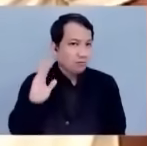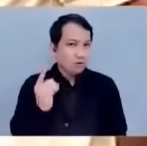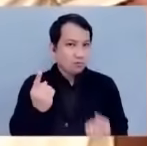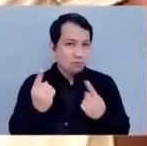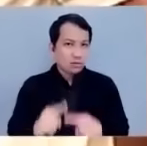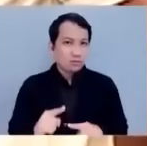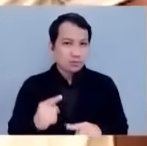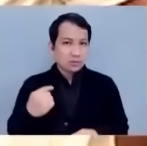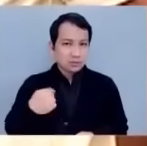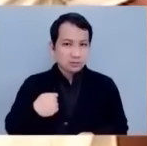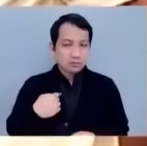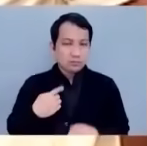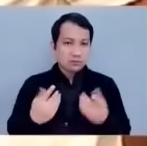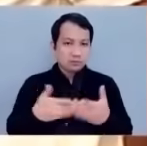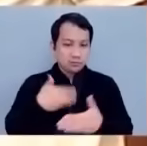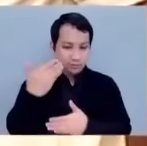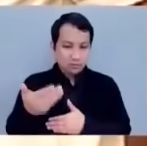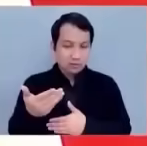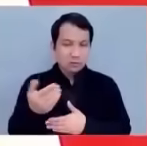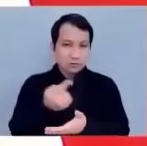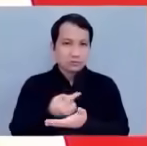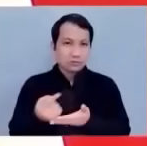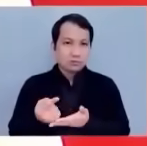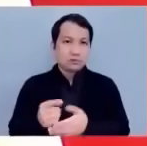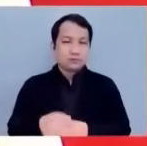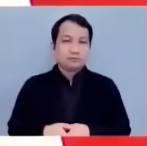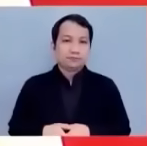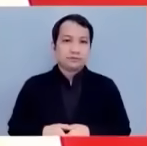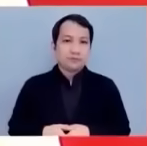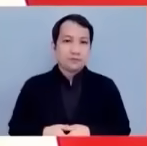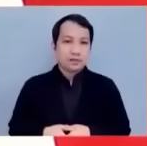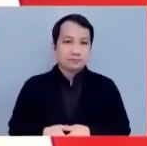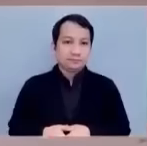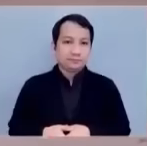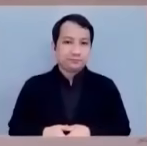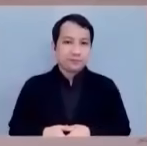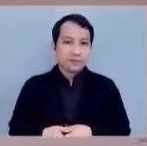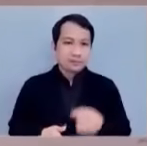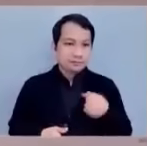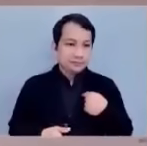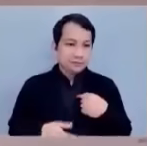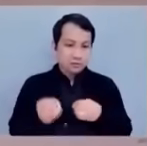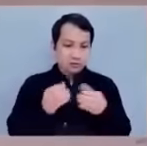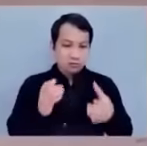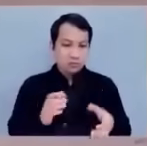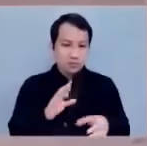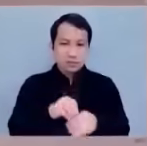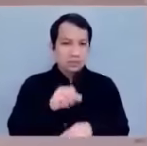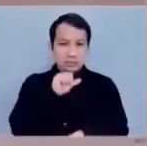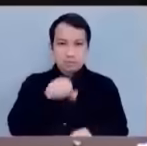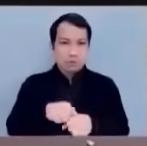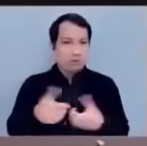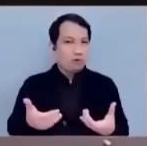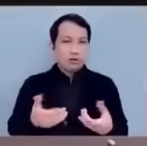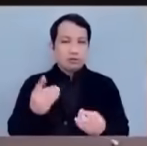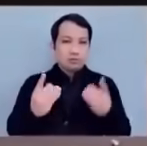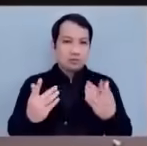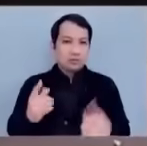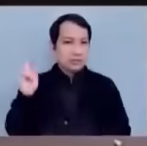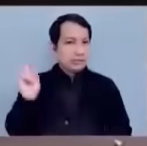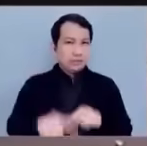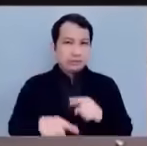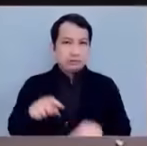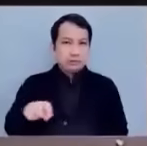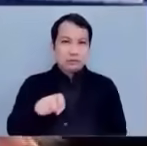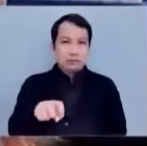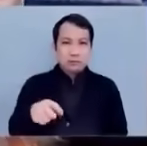kanya sa mga susunod na linggo. Pag hindi nagsasali ang aming mga operator, wala na kami mga biyahe. Ang operator ko namin, wala pa po